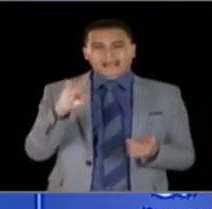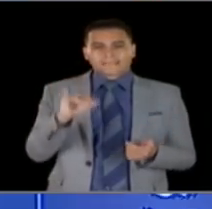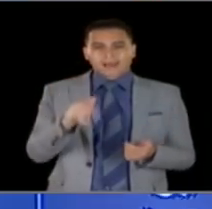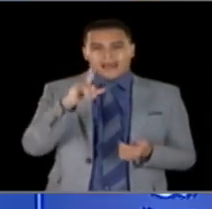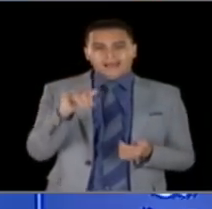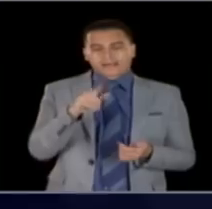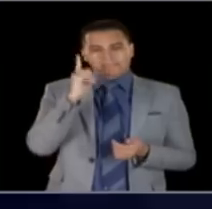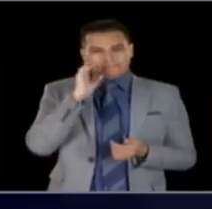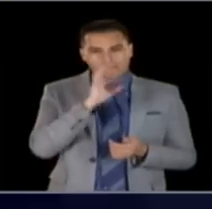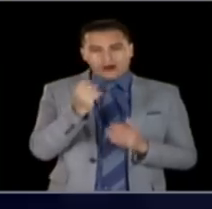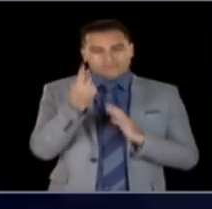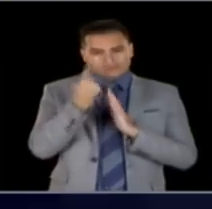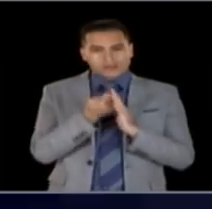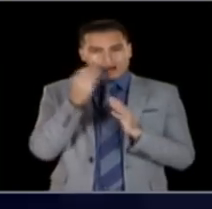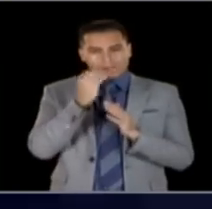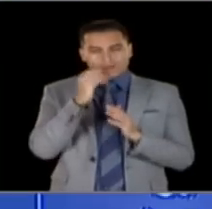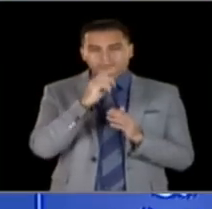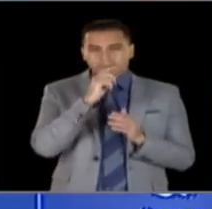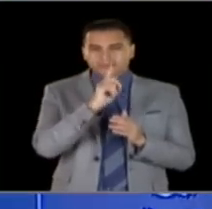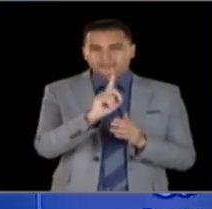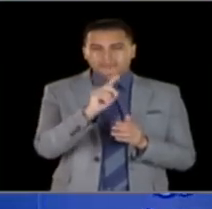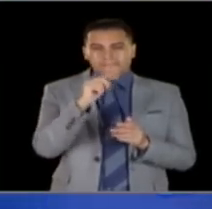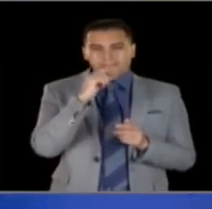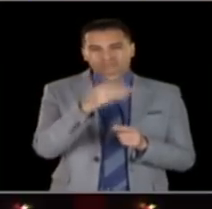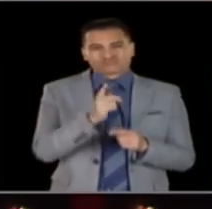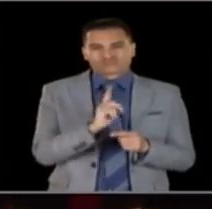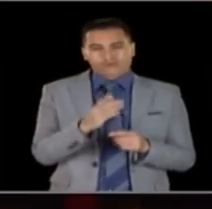ولكن يا اميره اجابه خاطئه.